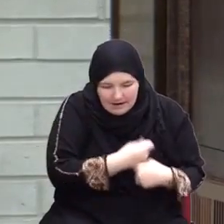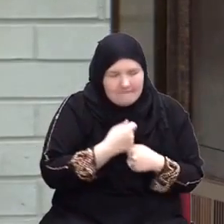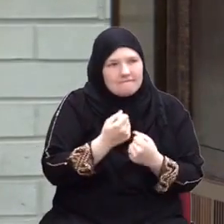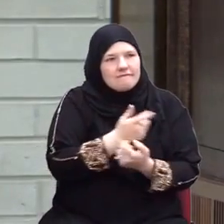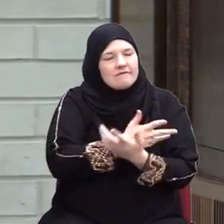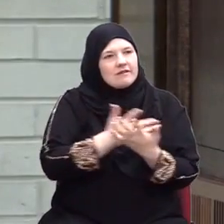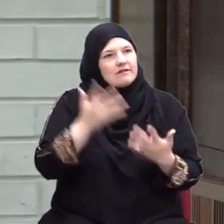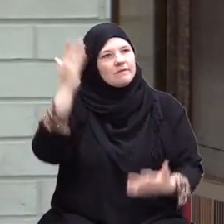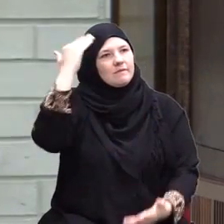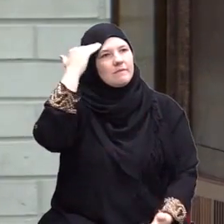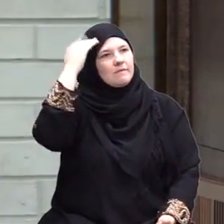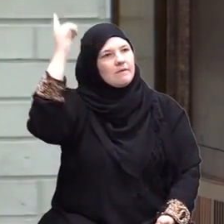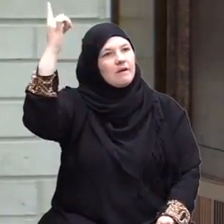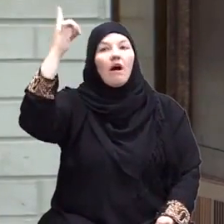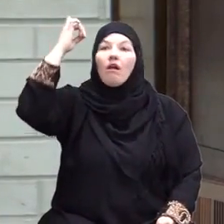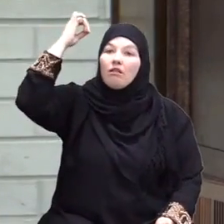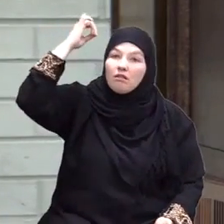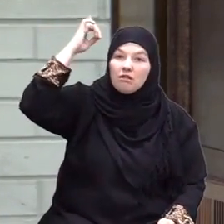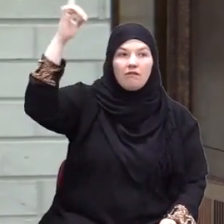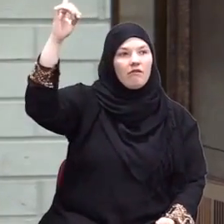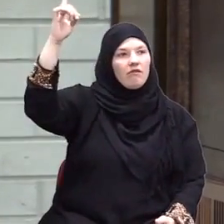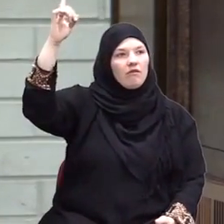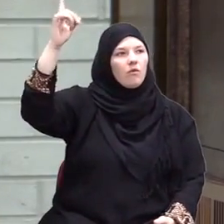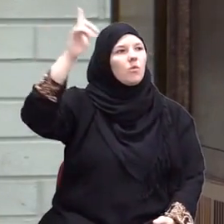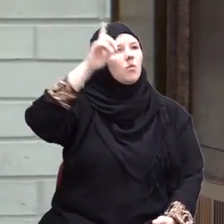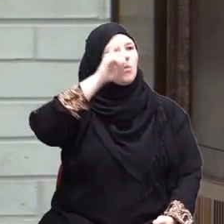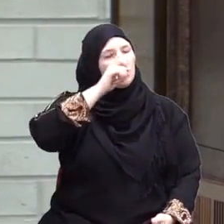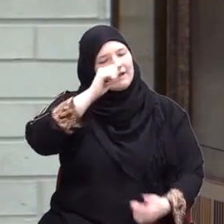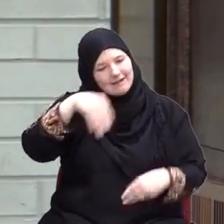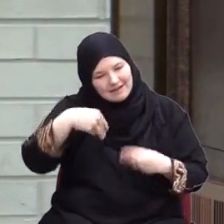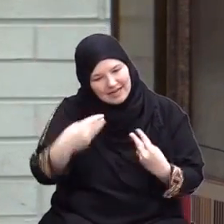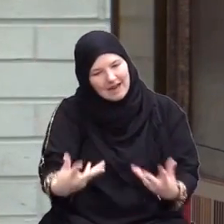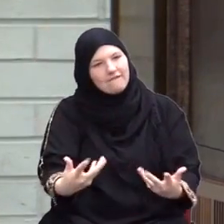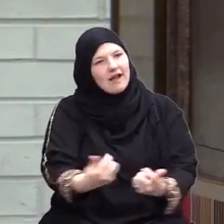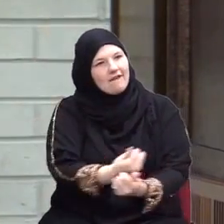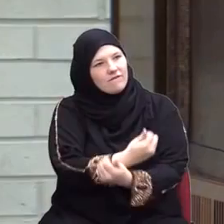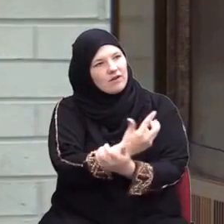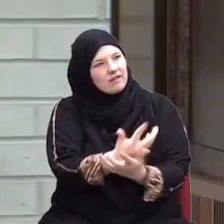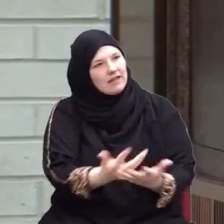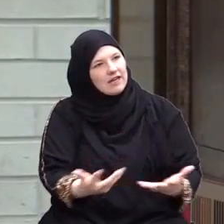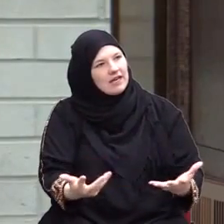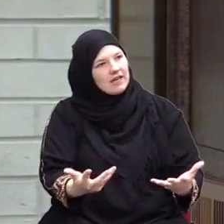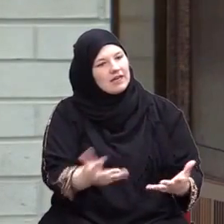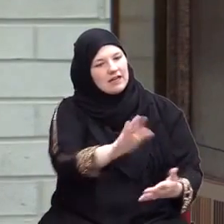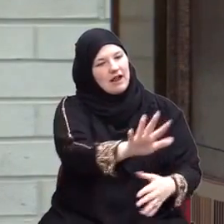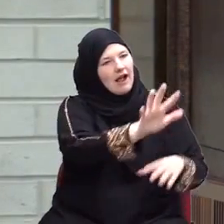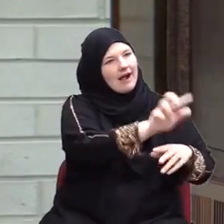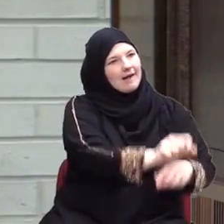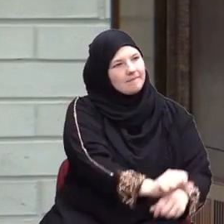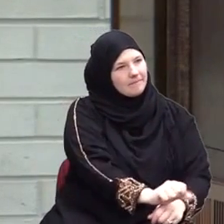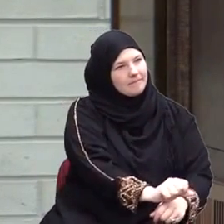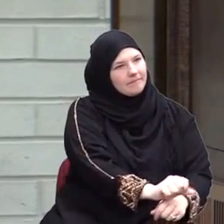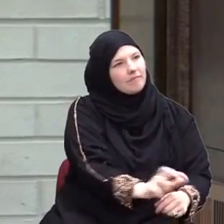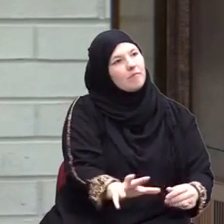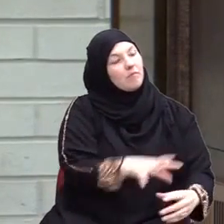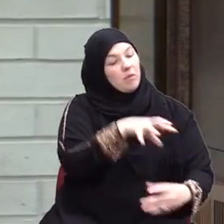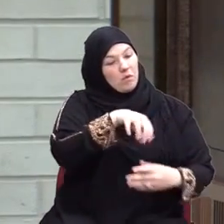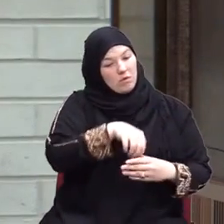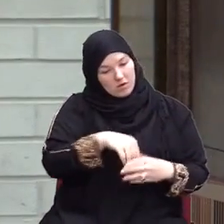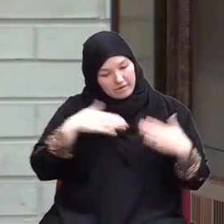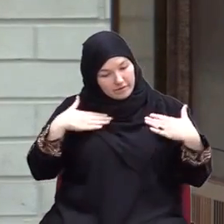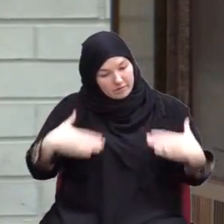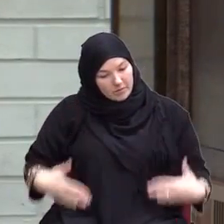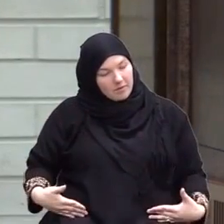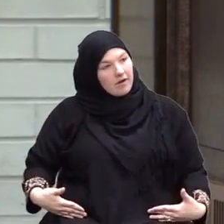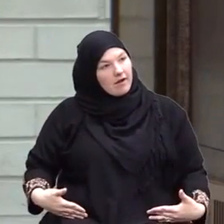هَدَى. Allah is the one who gave everything its nature as a creature,